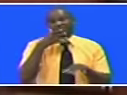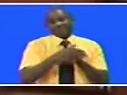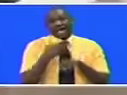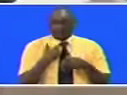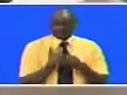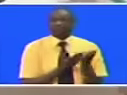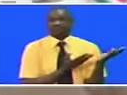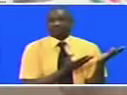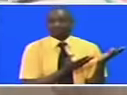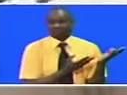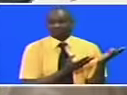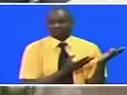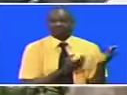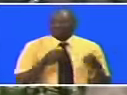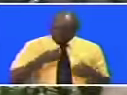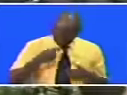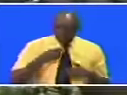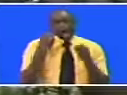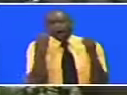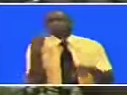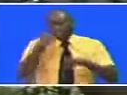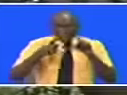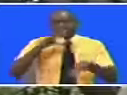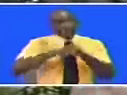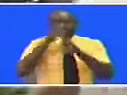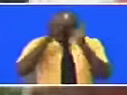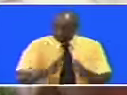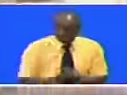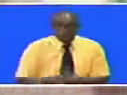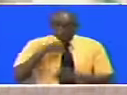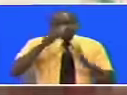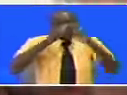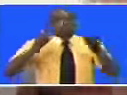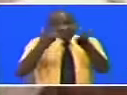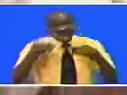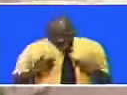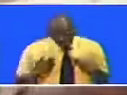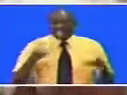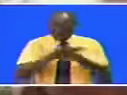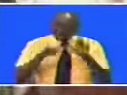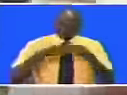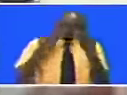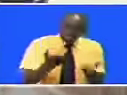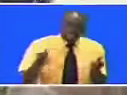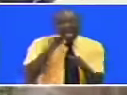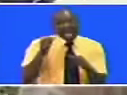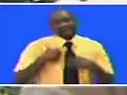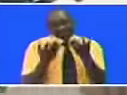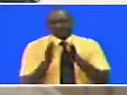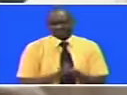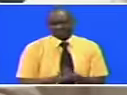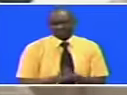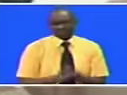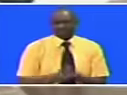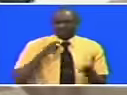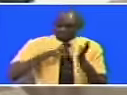hii. Imechukua miaka ngapi kupata huyu Bosire? Na ako na nyumba, ako na kila kitu, ako na magari. Huyu